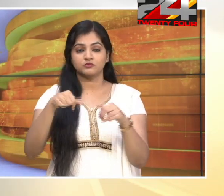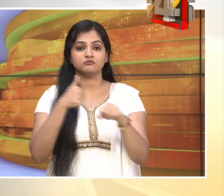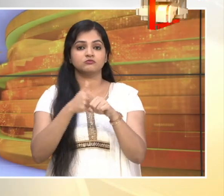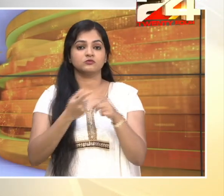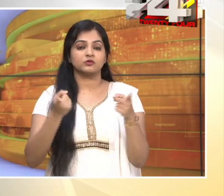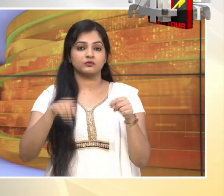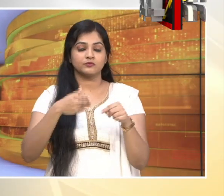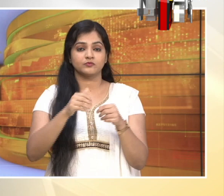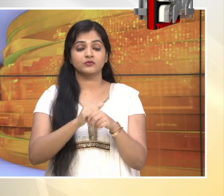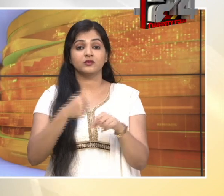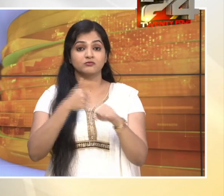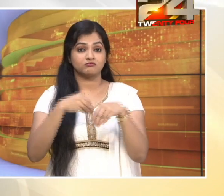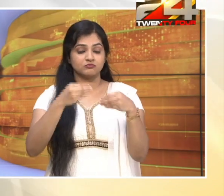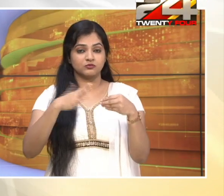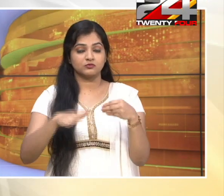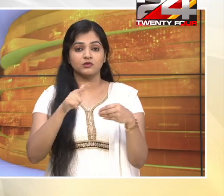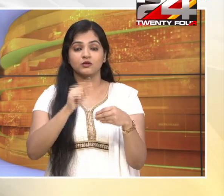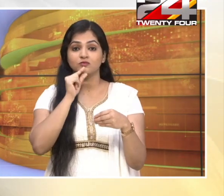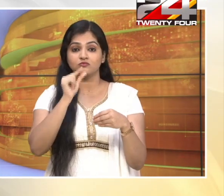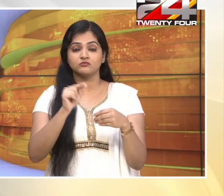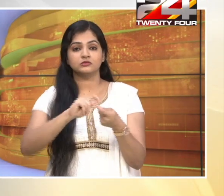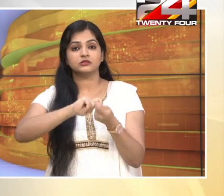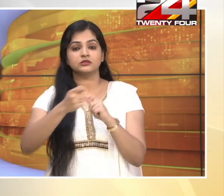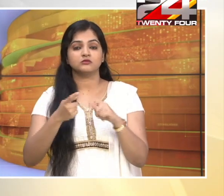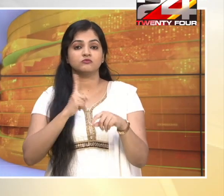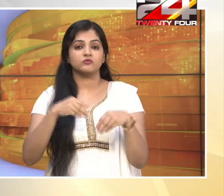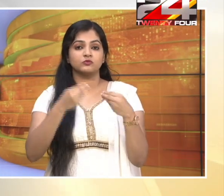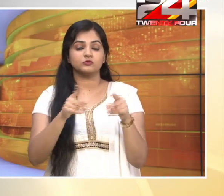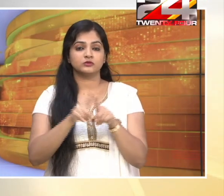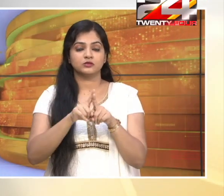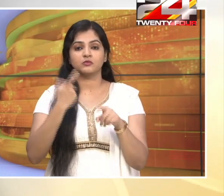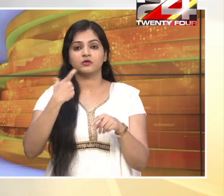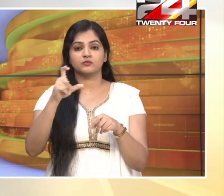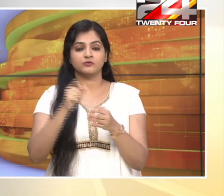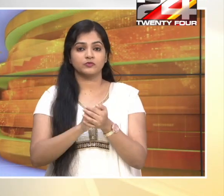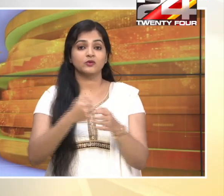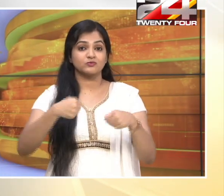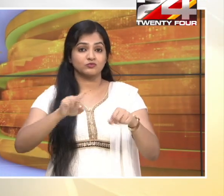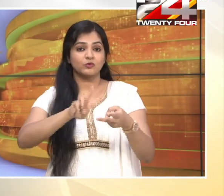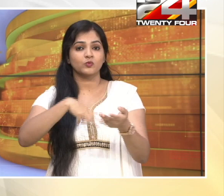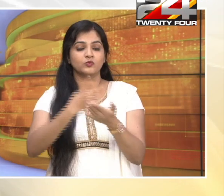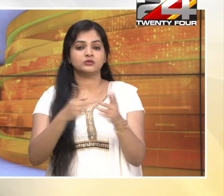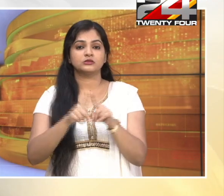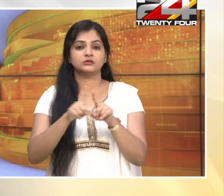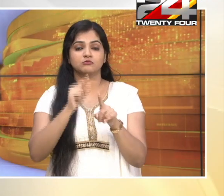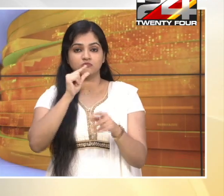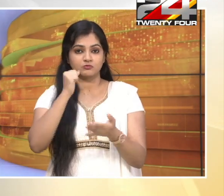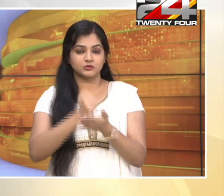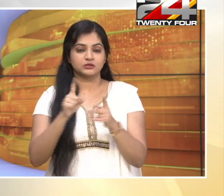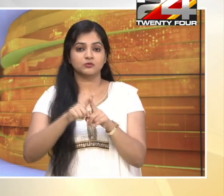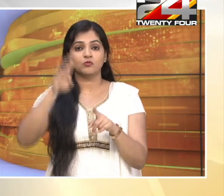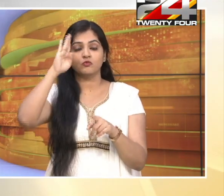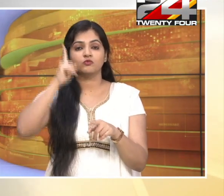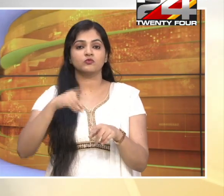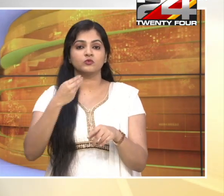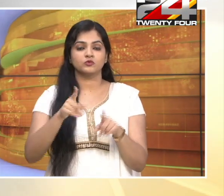ബാബുവിനെ പോലീസ് ഭീഷണിപ്പെടുത്തി മൊഴി മാറ്റിച്ചുവെന്നും പരാതിയുണ്ട് വണ്ടിയിൽ നിന്ന് വീണെന്ന് പറയാൻ പോലീസ് ഭീഷണിപ്പെടുത്തിയതായും അമൽ ബാബു